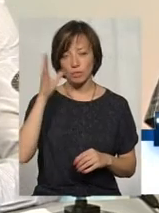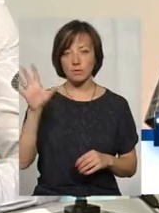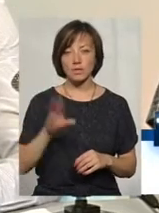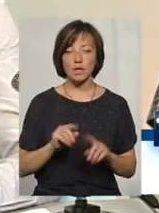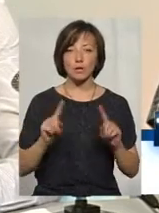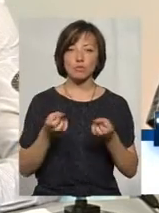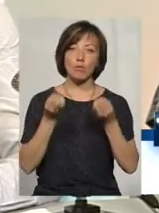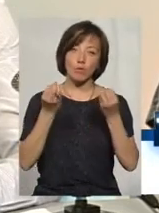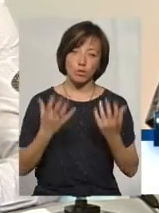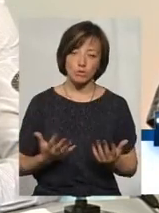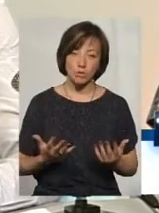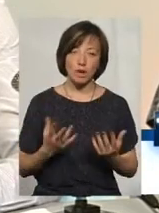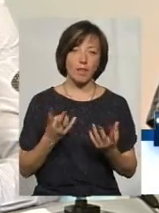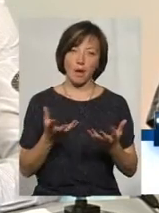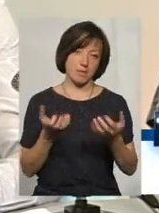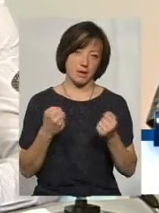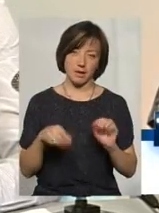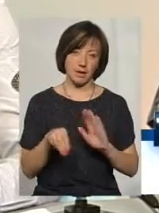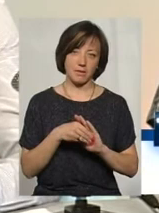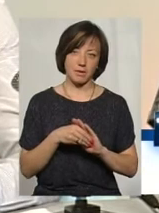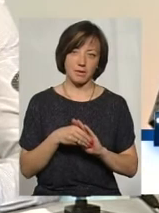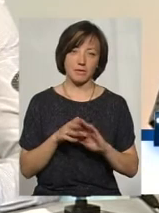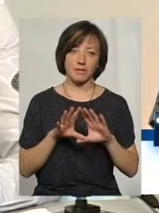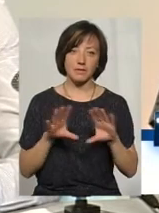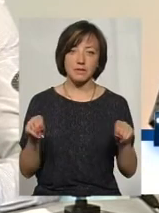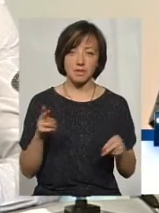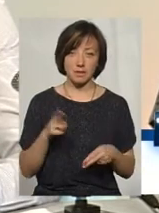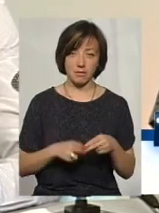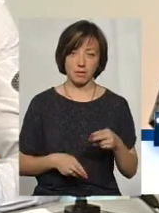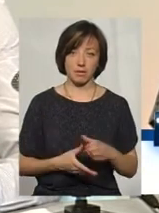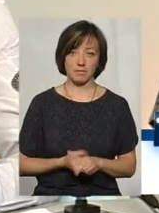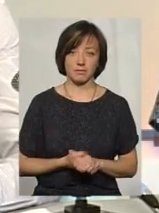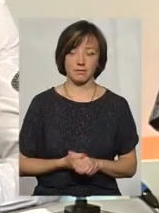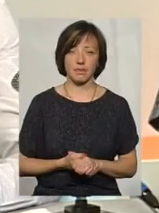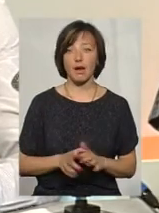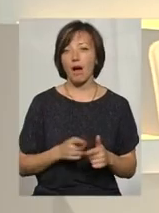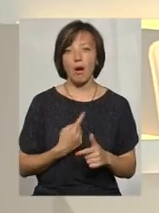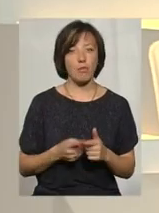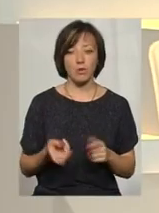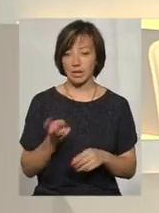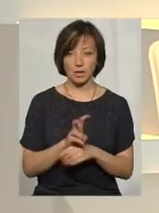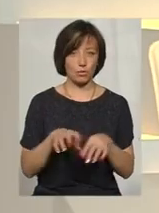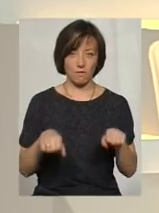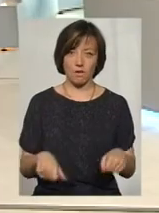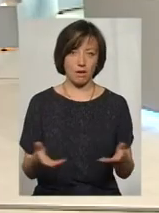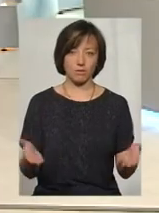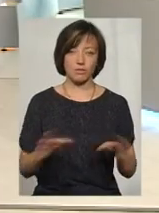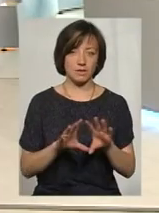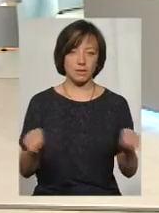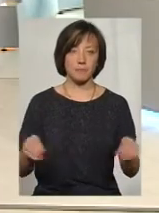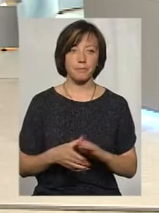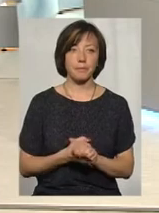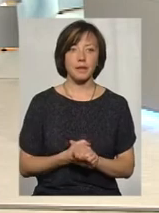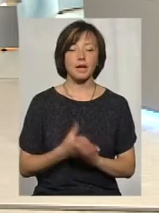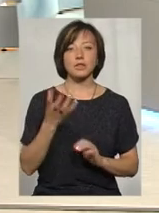просто. Просто не беріть хабарі. Крапка. Або ж не йдіть у владу. Або не йдіть у владу. Все. У нас